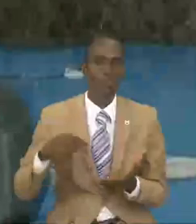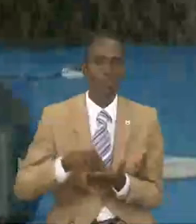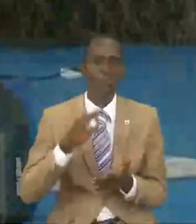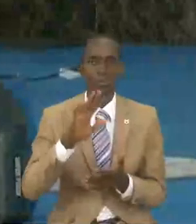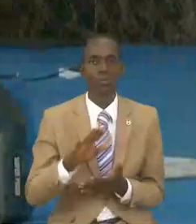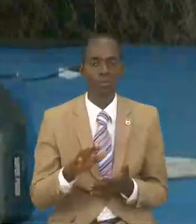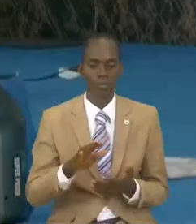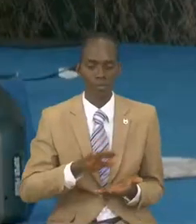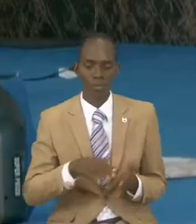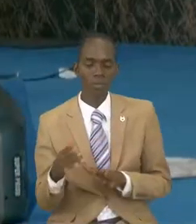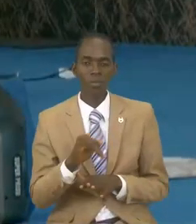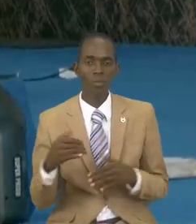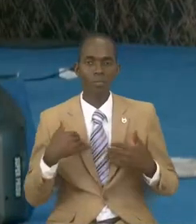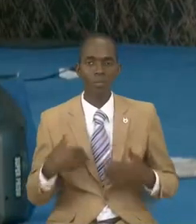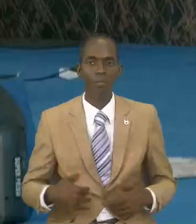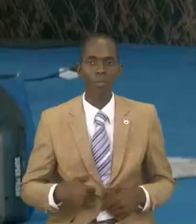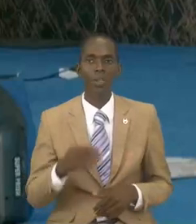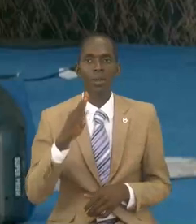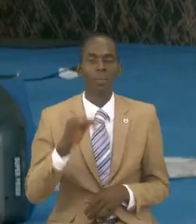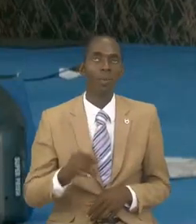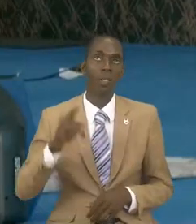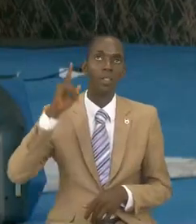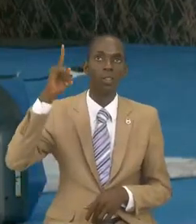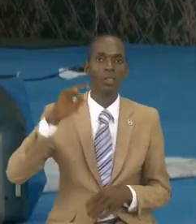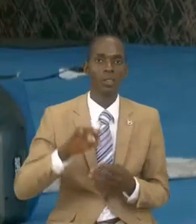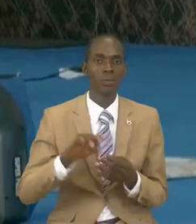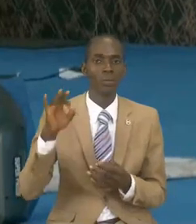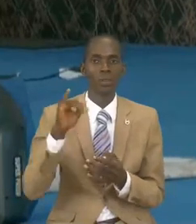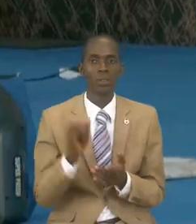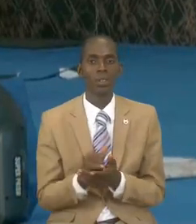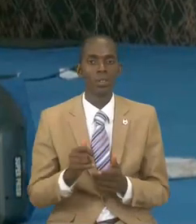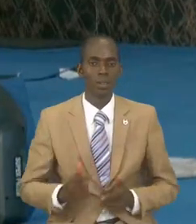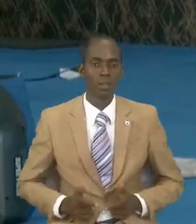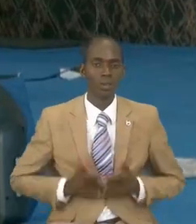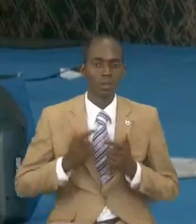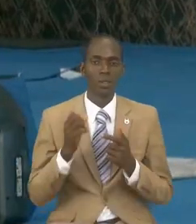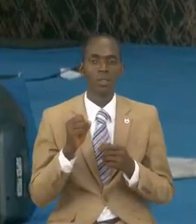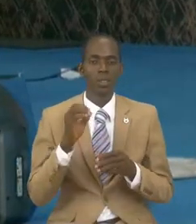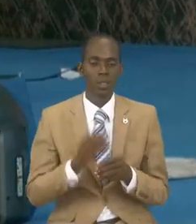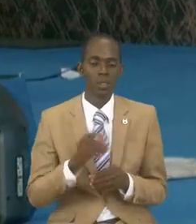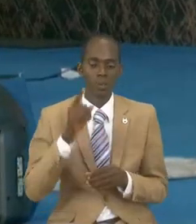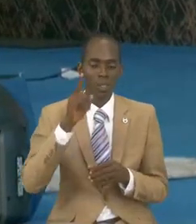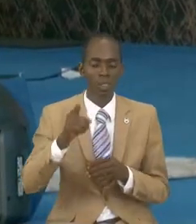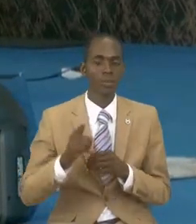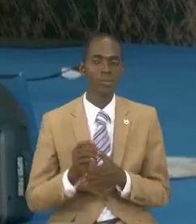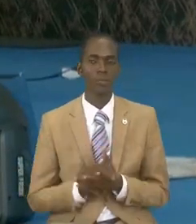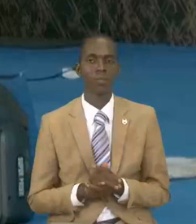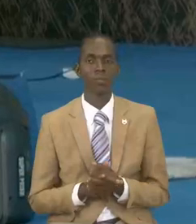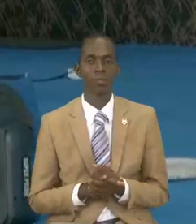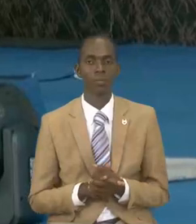Rendra aussi la vie à vos corps mortels par son esprit qui habite en vous.